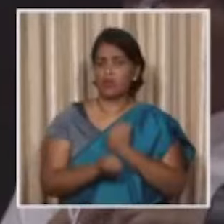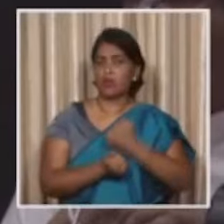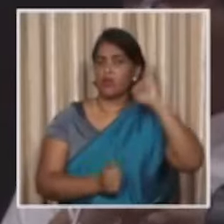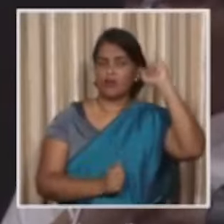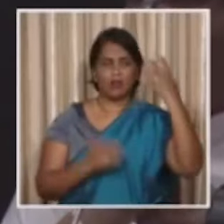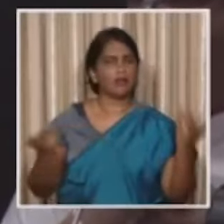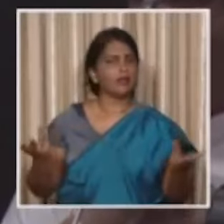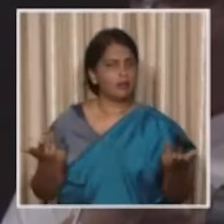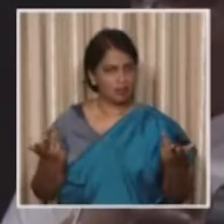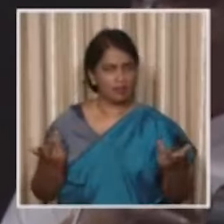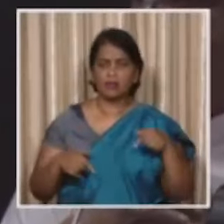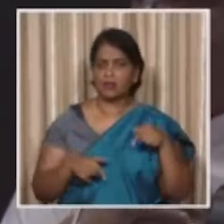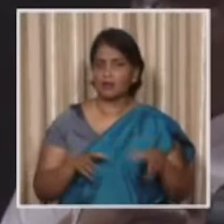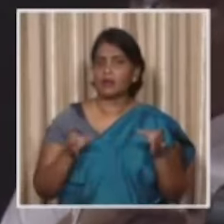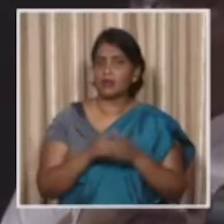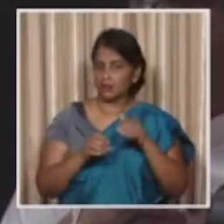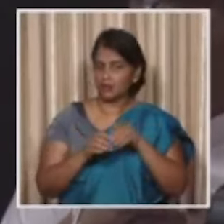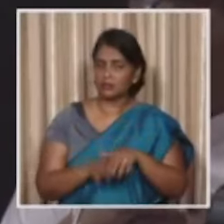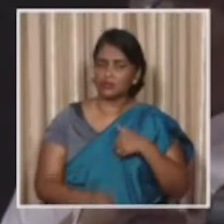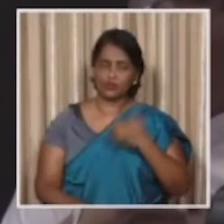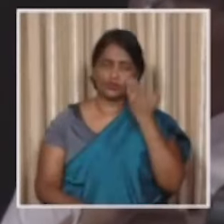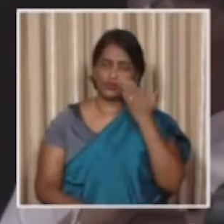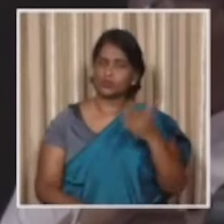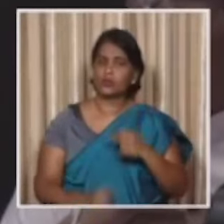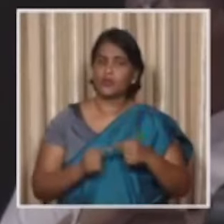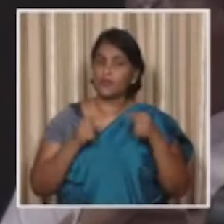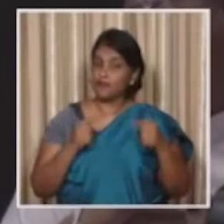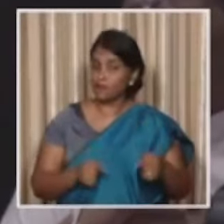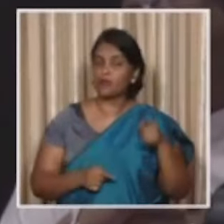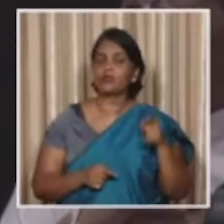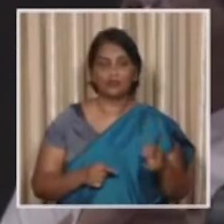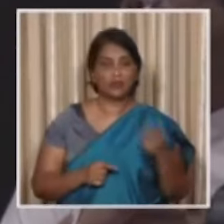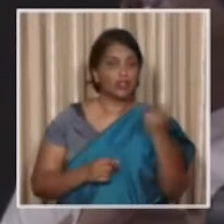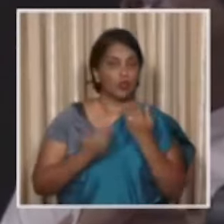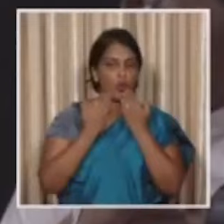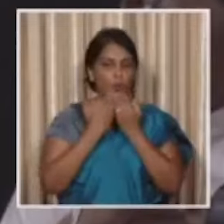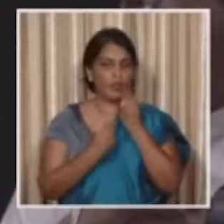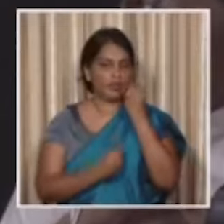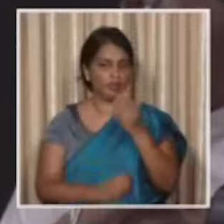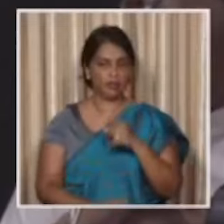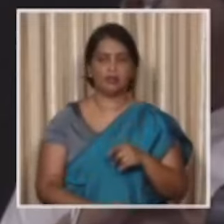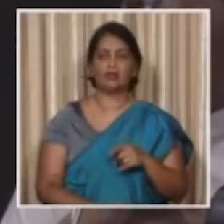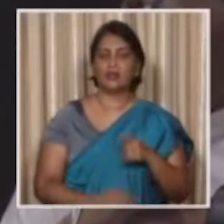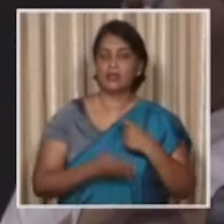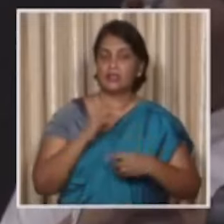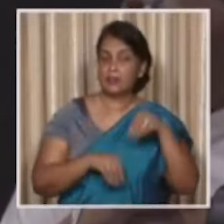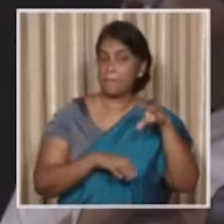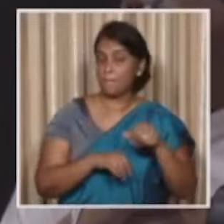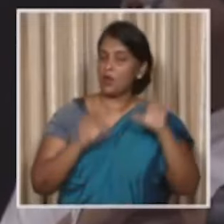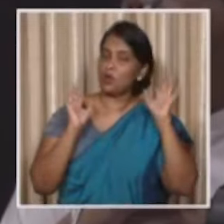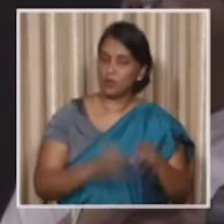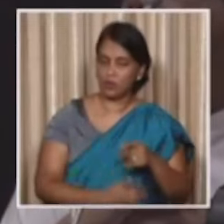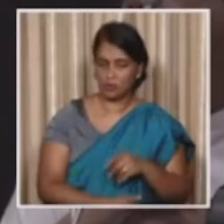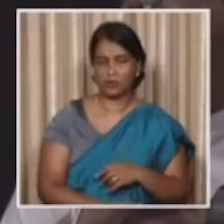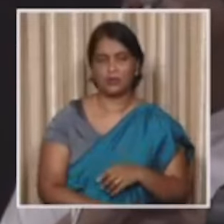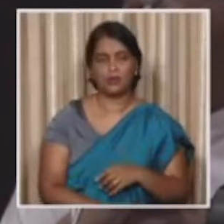ප්‍රතිවරයක් නැහැ. මොකද මේ කණ්ඩායම් වලට මන් දන්න විදිහට විපක්ෂේම තමයි මේ දෙන්නට උපදෙස් ලබා දීලා තියෙන්නේ ඡන්දේ පාවිච්චි කිරීමේ වැලකින්න